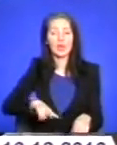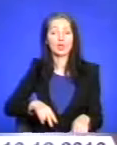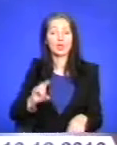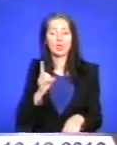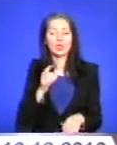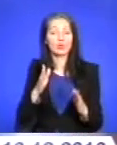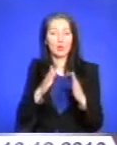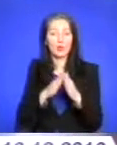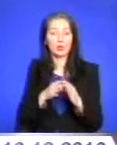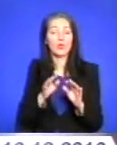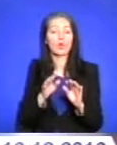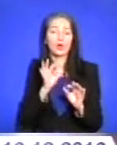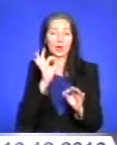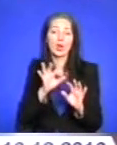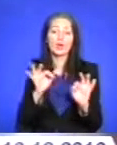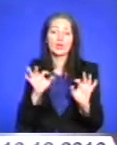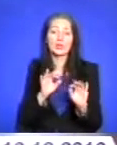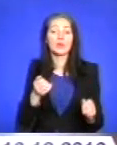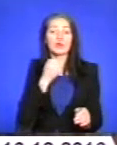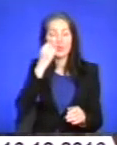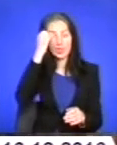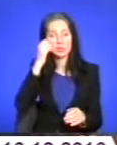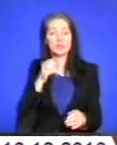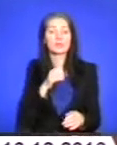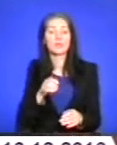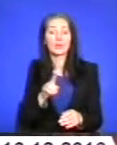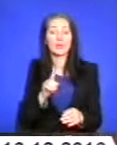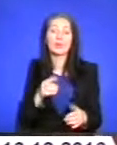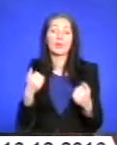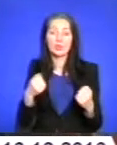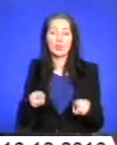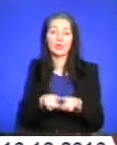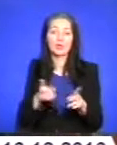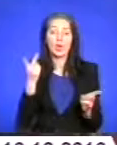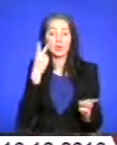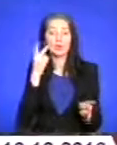вдячність шефам-правоохоронцям за підтримку і постійну турботу про вихованців закладу.